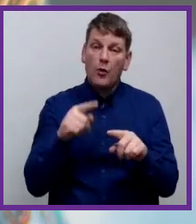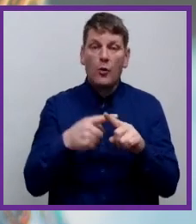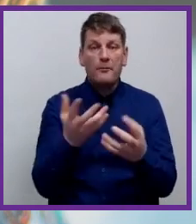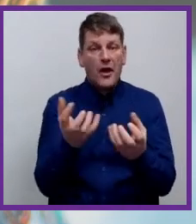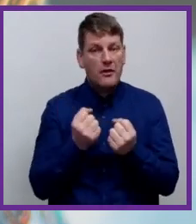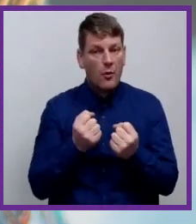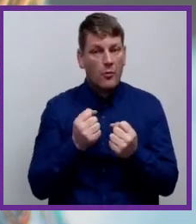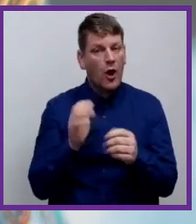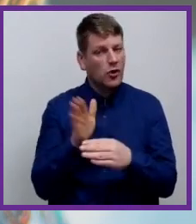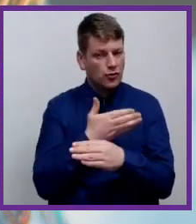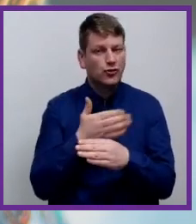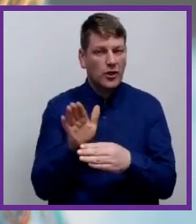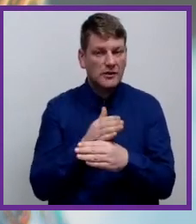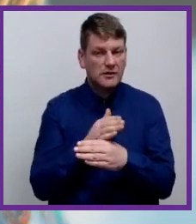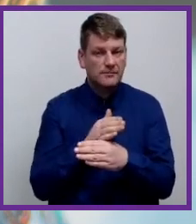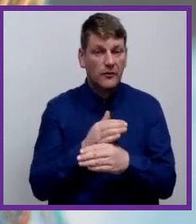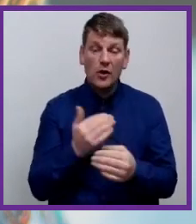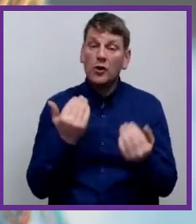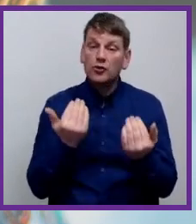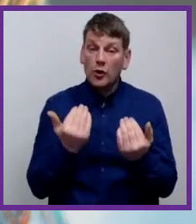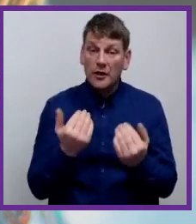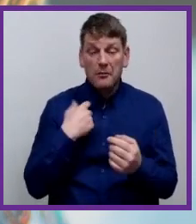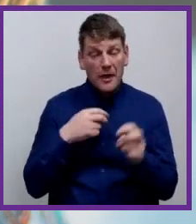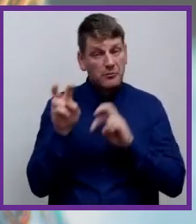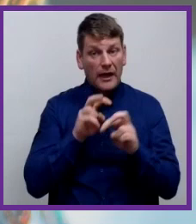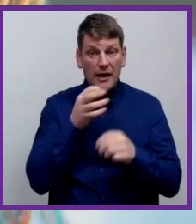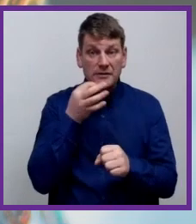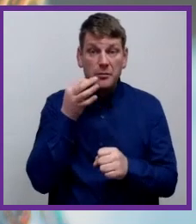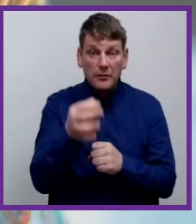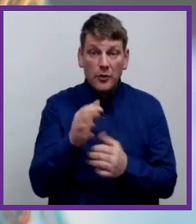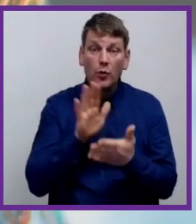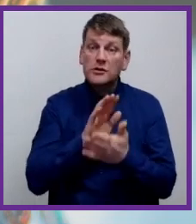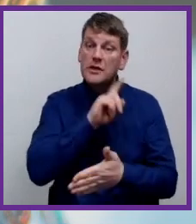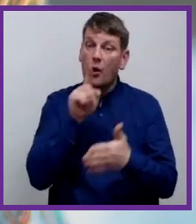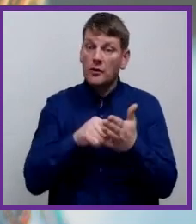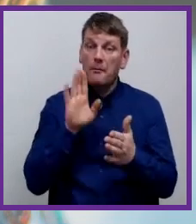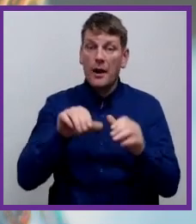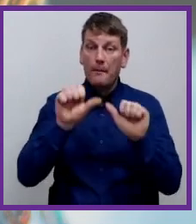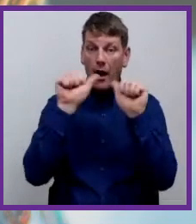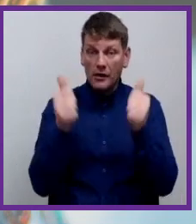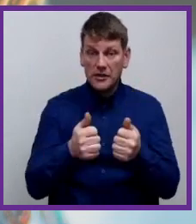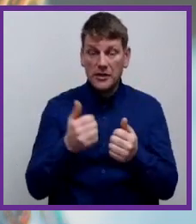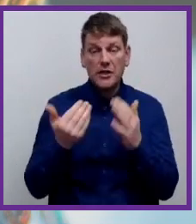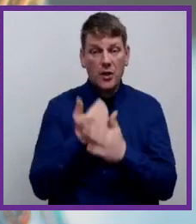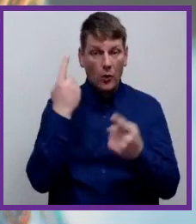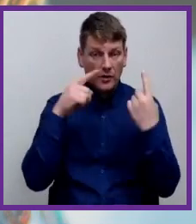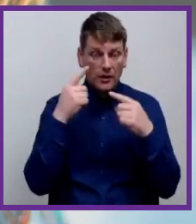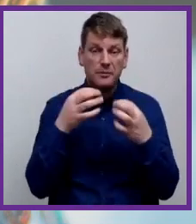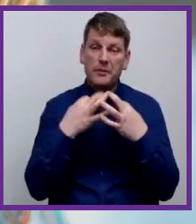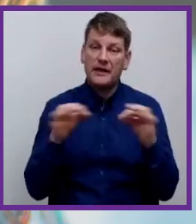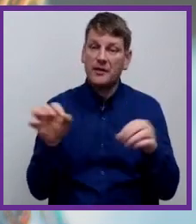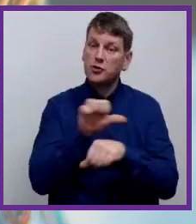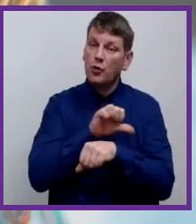atšķiras. Šodien mēs visi kopā meklēsim atbildes uz jautājumiem par mākslinieciskās jaunradas brīvības